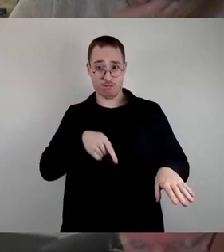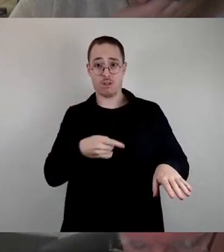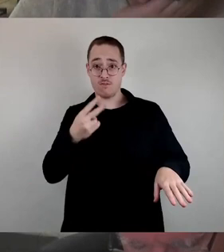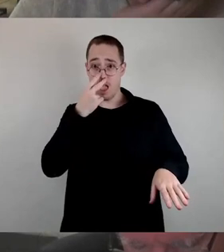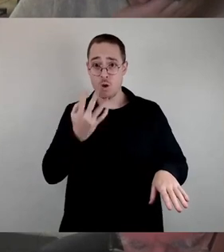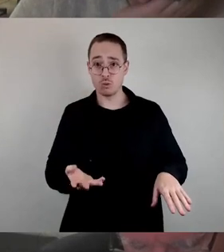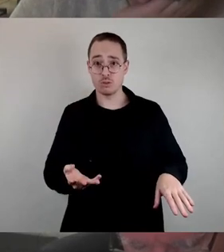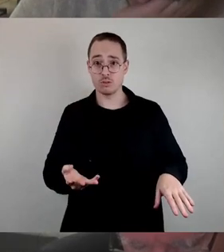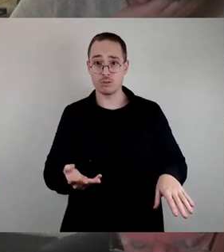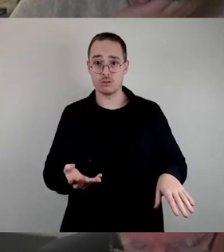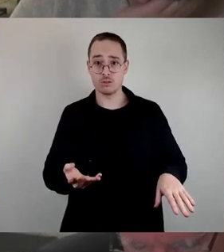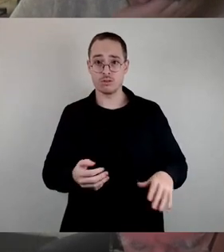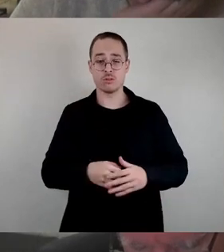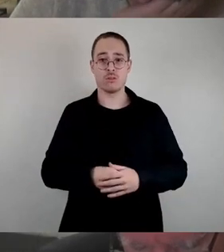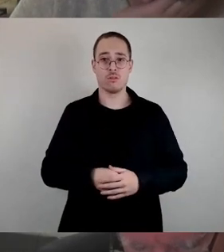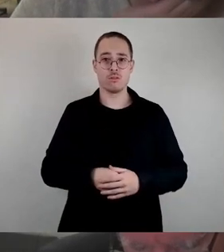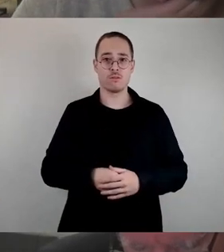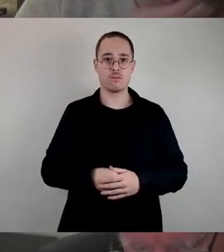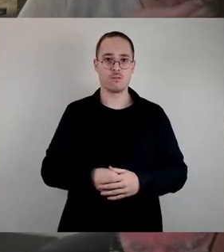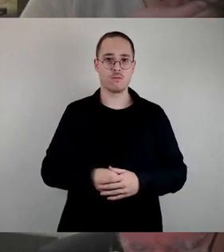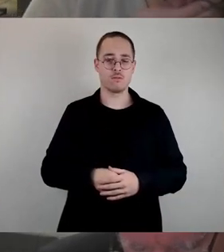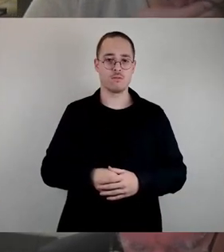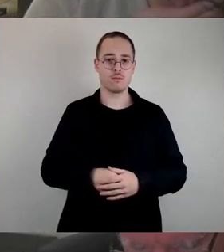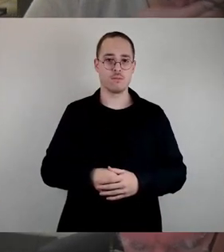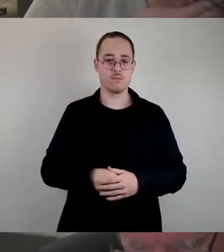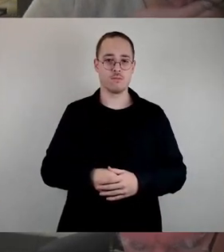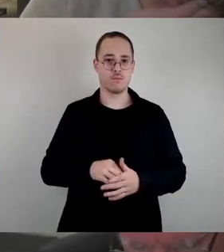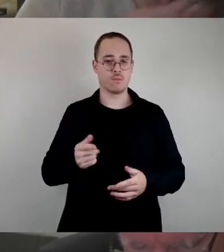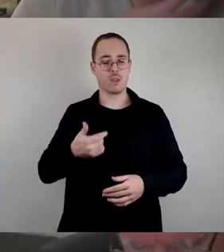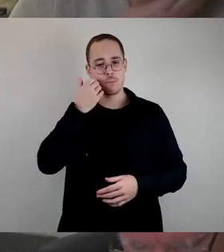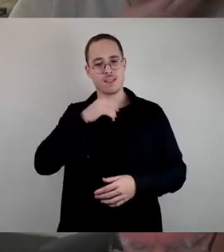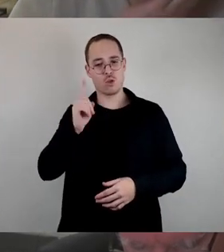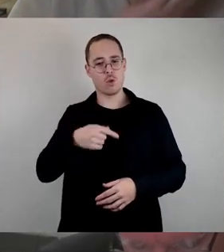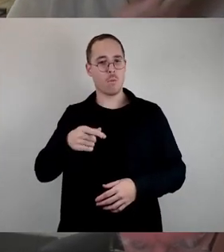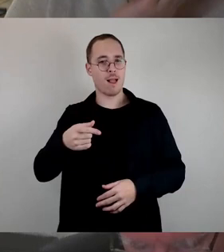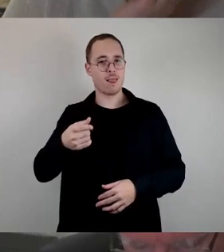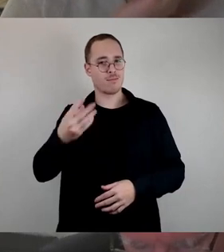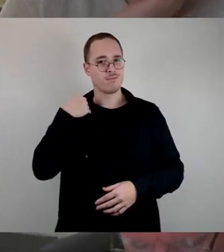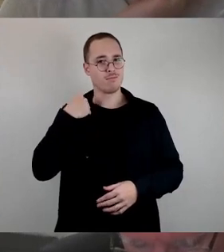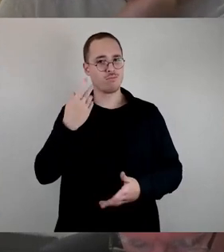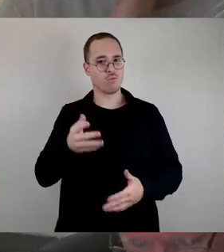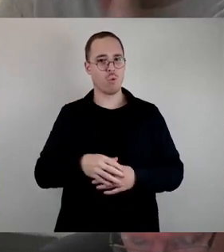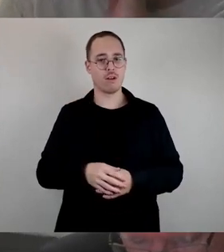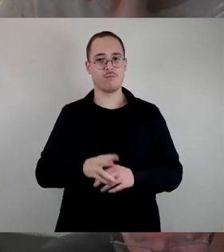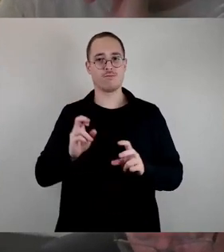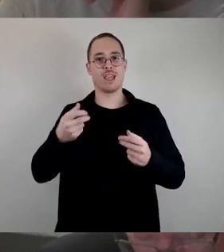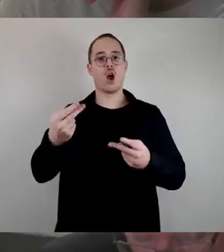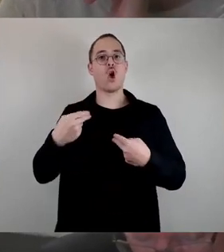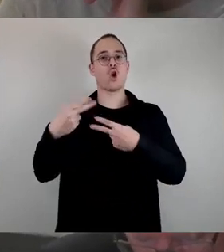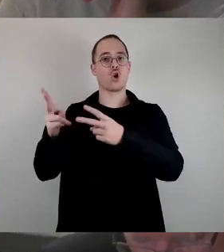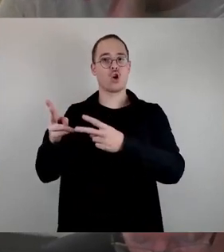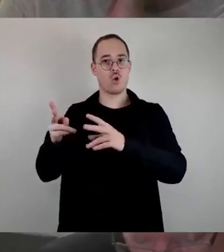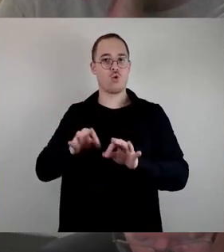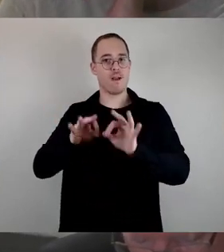hat, wäre das ja auch wichtig, das hier nochmal zu hören. Ich bedauere sehr, dass es keine Rücküberweisung in den zuständigen Fachausschuss gab, denn dort hätte